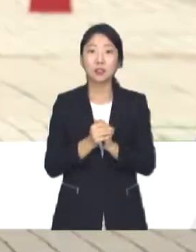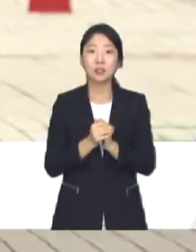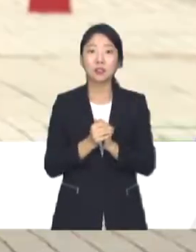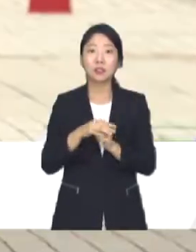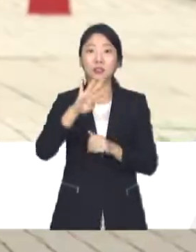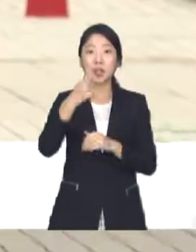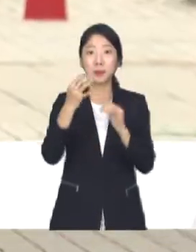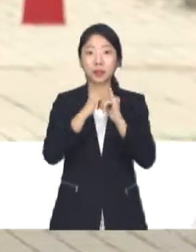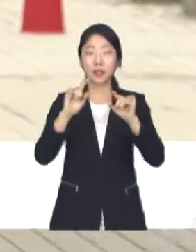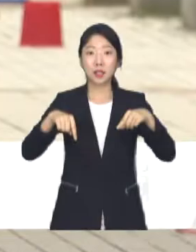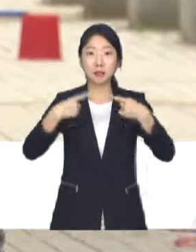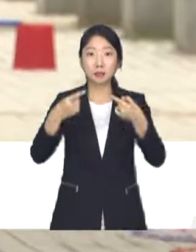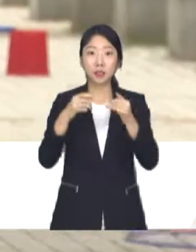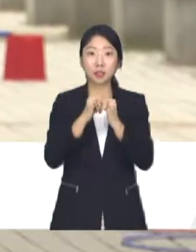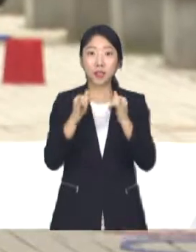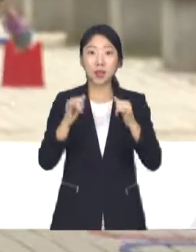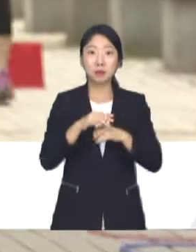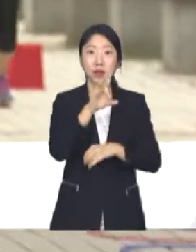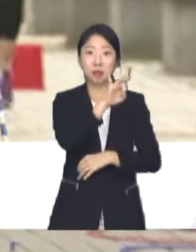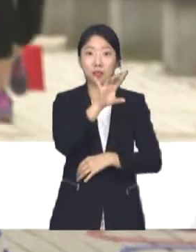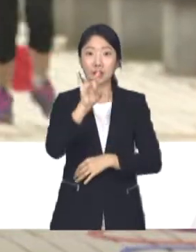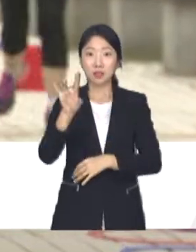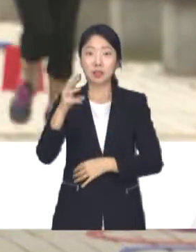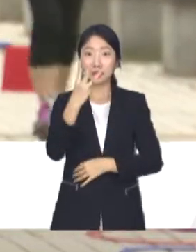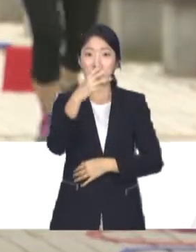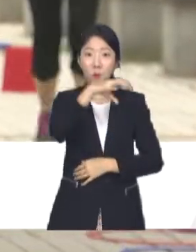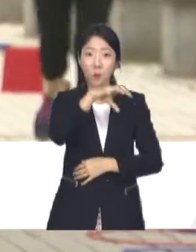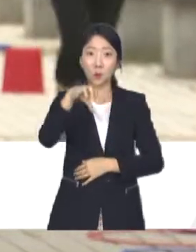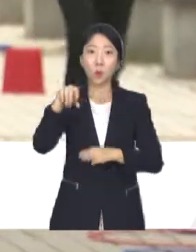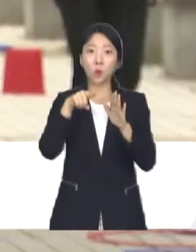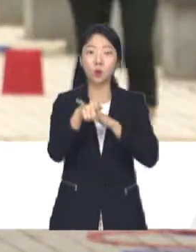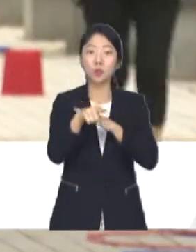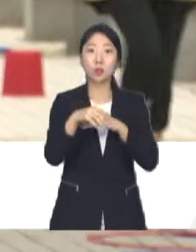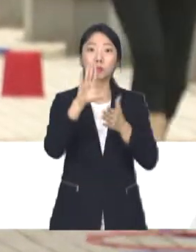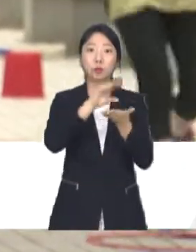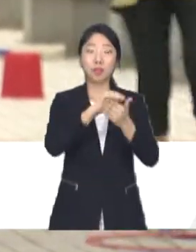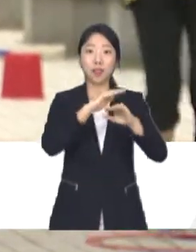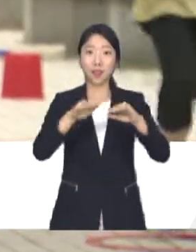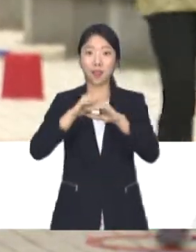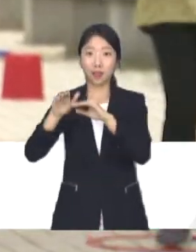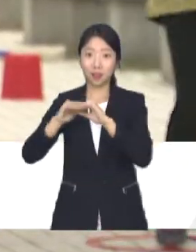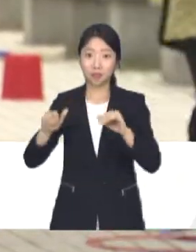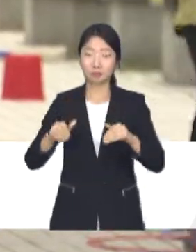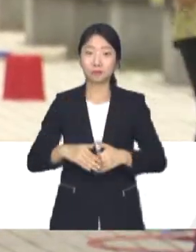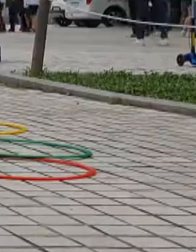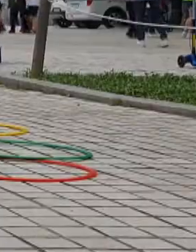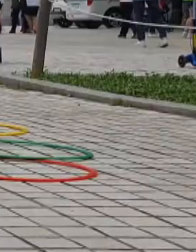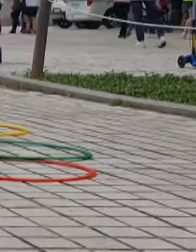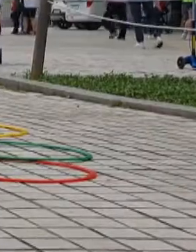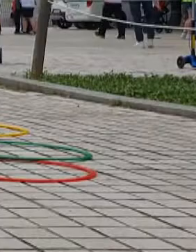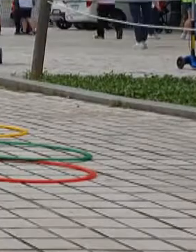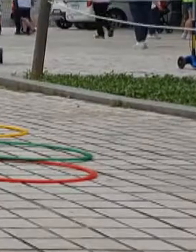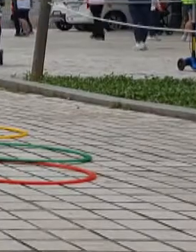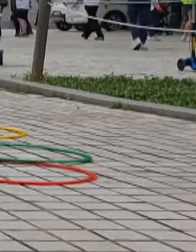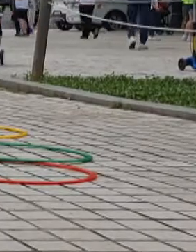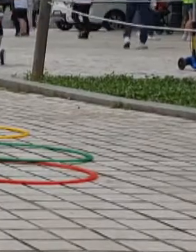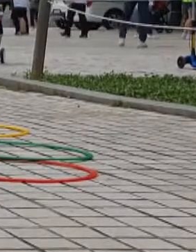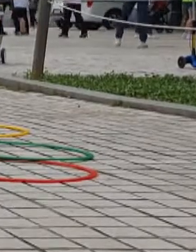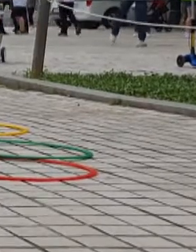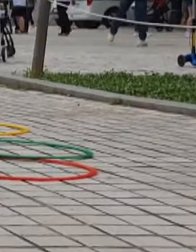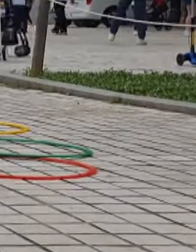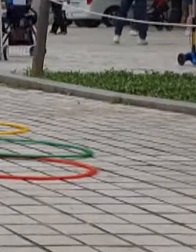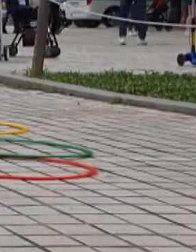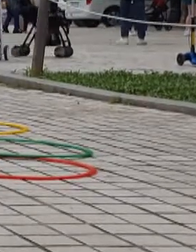시작되고 400여 명의 참가자들은 3개 구간을 통과하며 각 코스별 주어진 미션을 수행합니다.